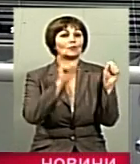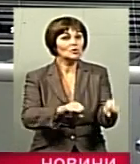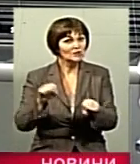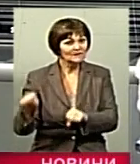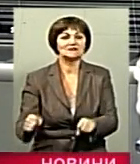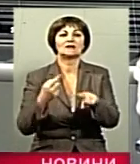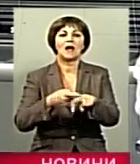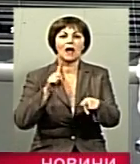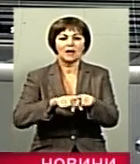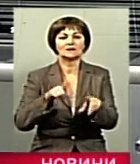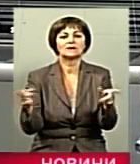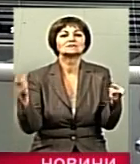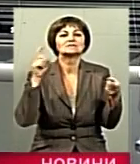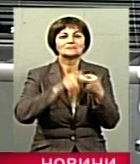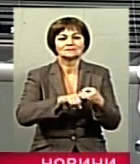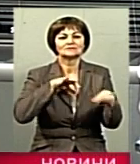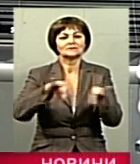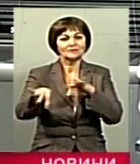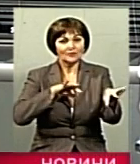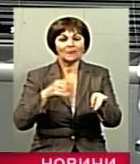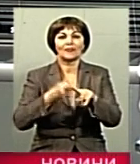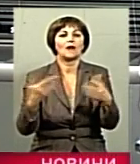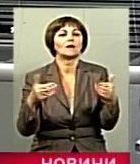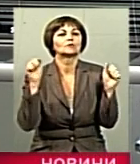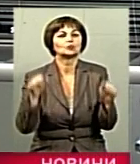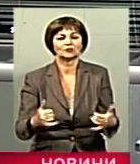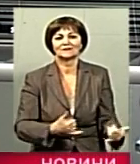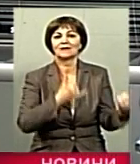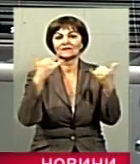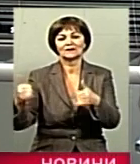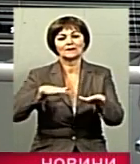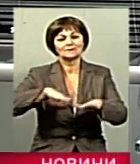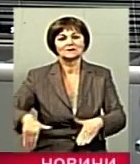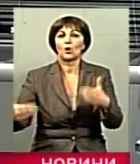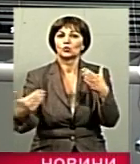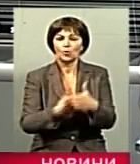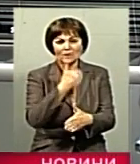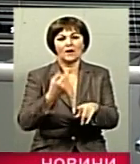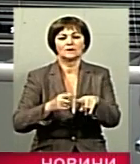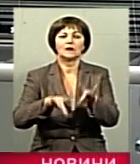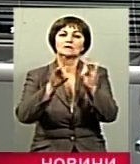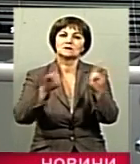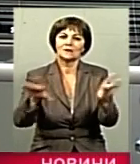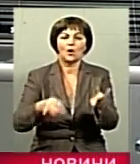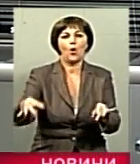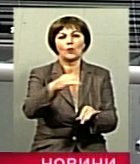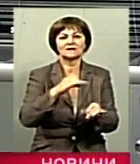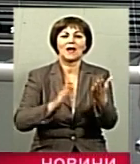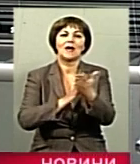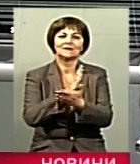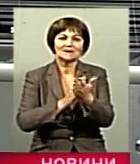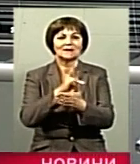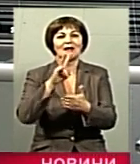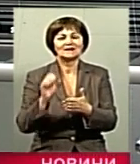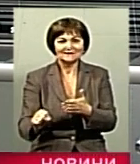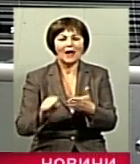можливості сполучення. Проте, за яким принципом будуть надавати медичні послуги після нововведень, розповідали в обласній державній адміністрації на